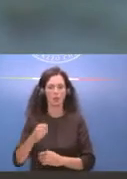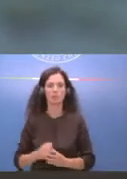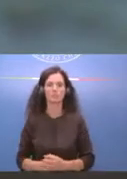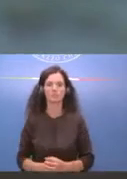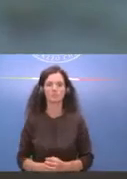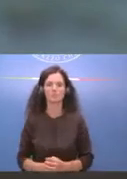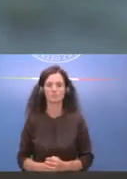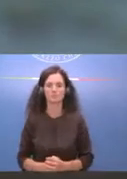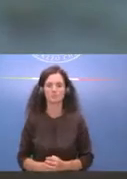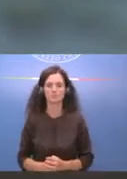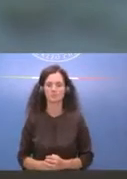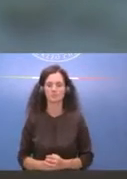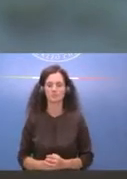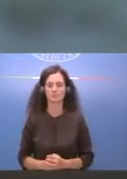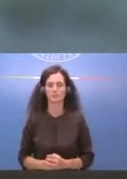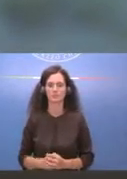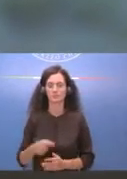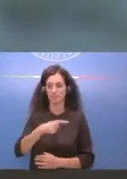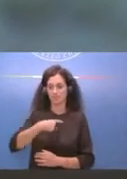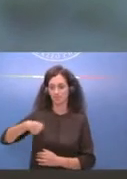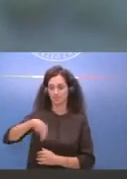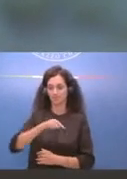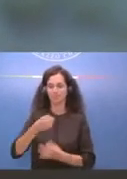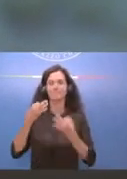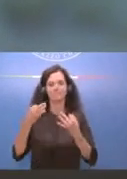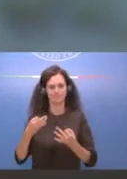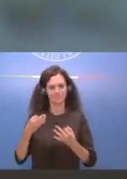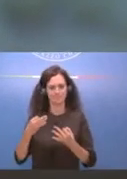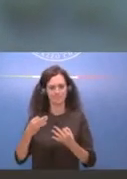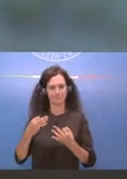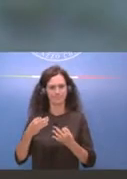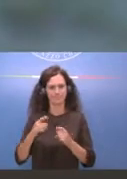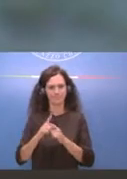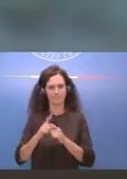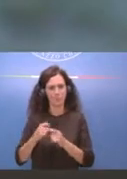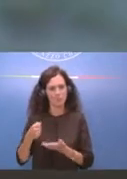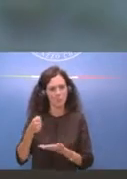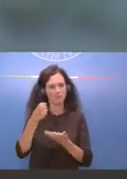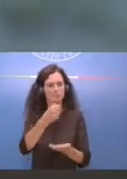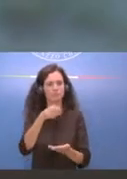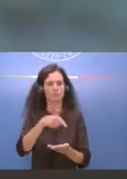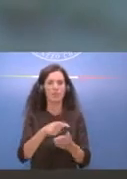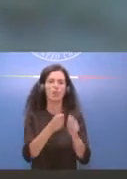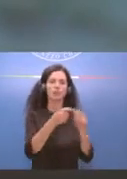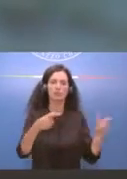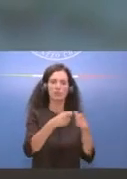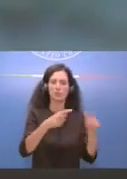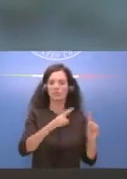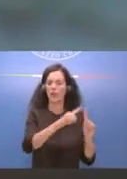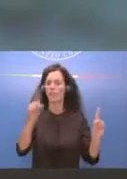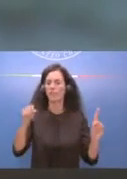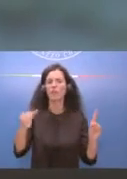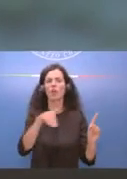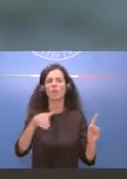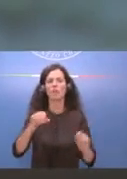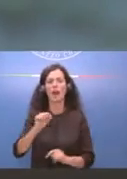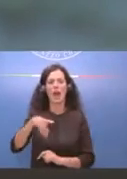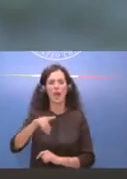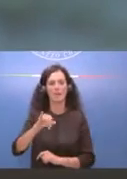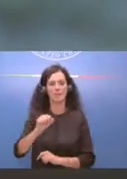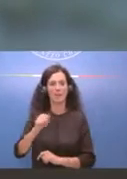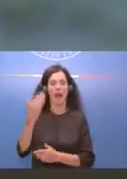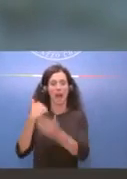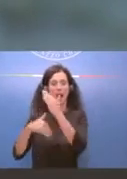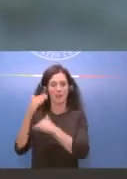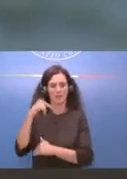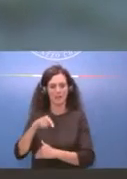interveniamo sul patrimonio culturale di roma da cinecittà all'appia antica il giubileo del